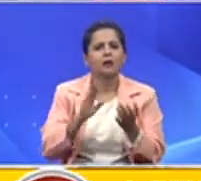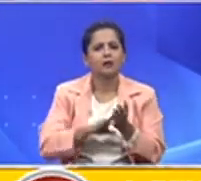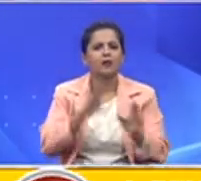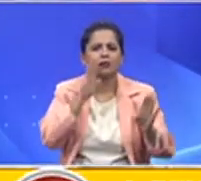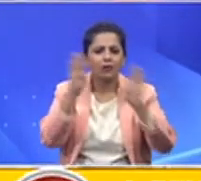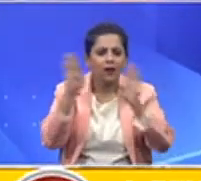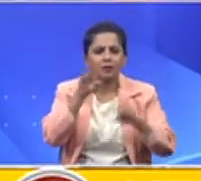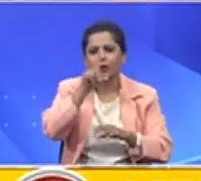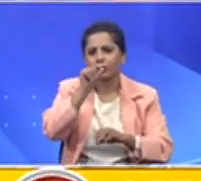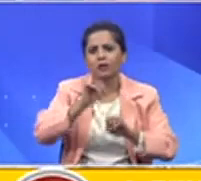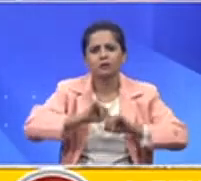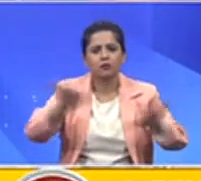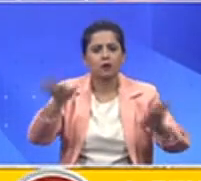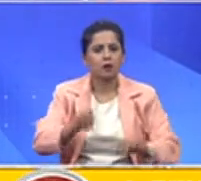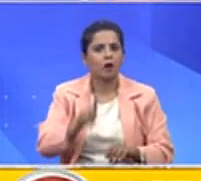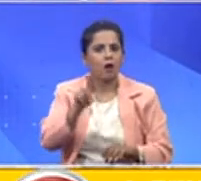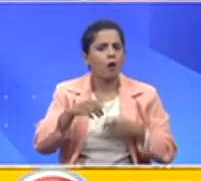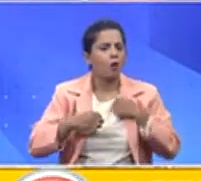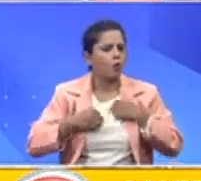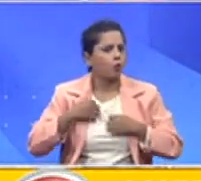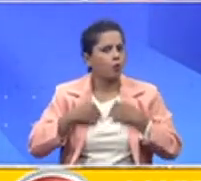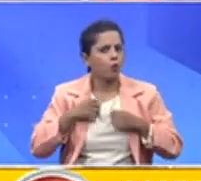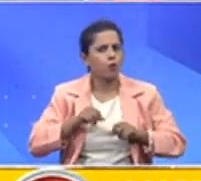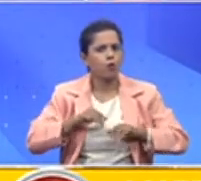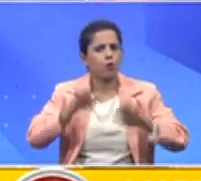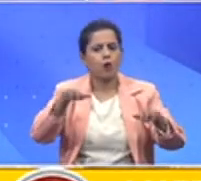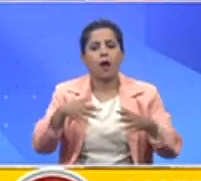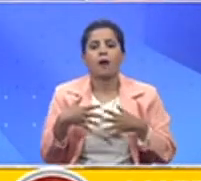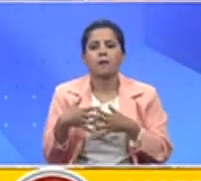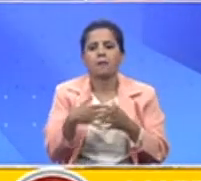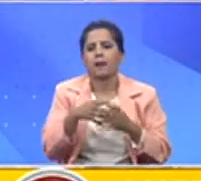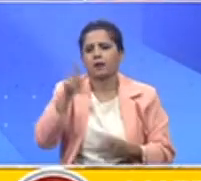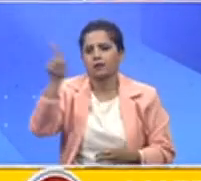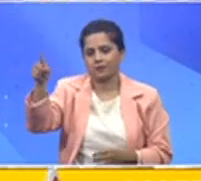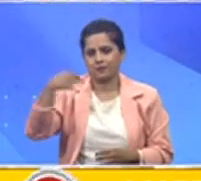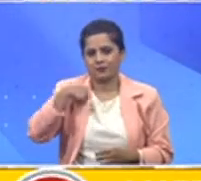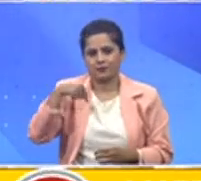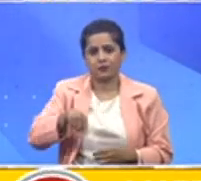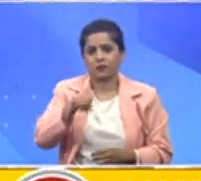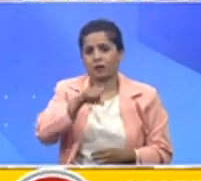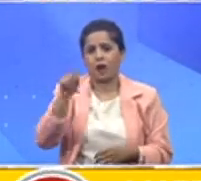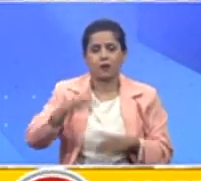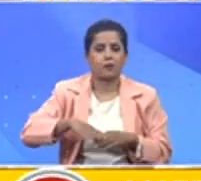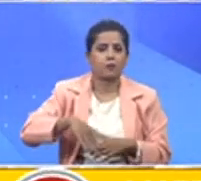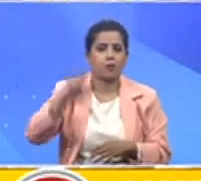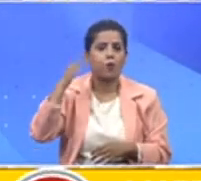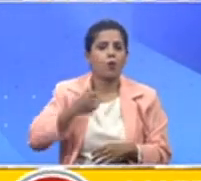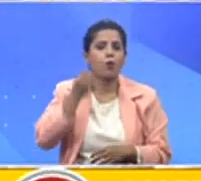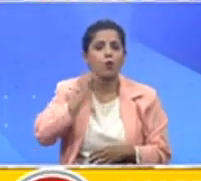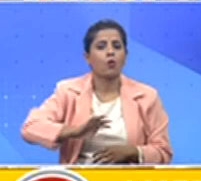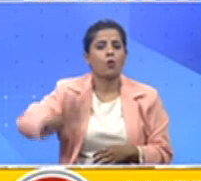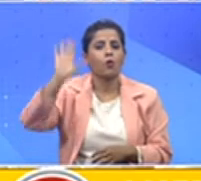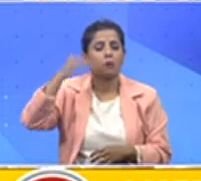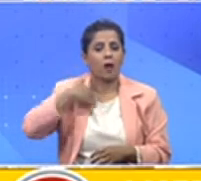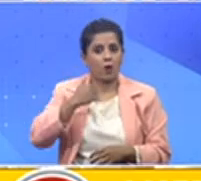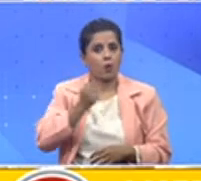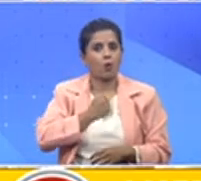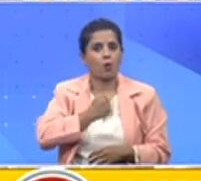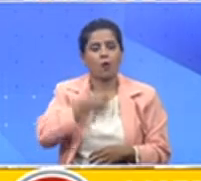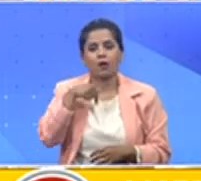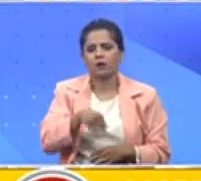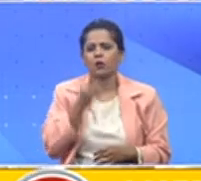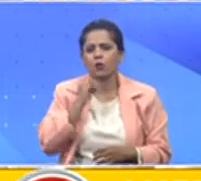एक अधभूत क्रेज़ दिखा, अमेरिका ने हमें सो से जादा दुरलब और